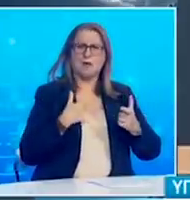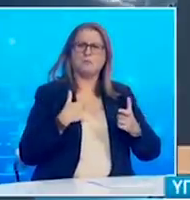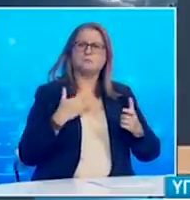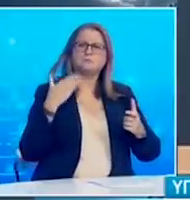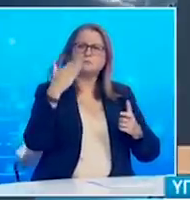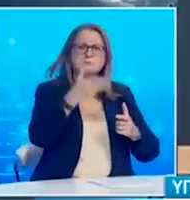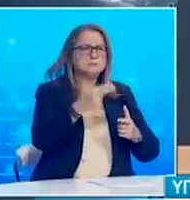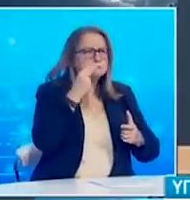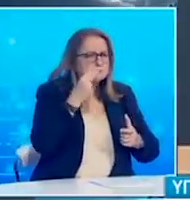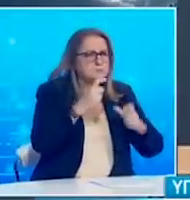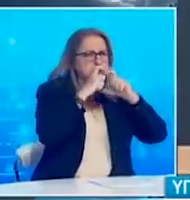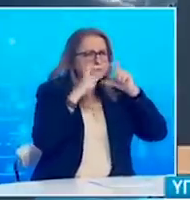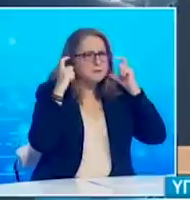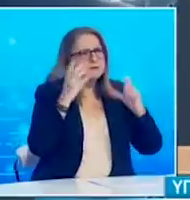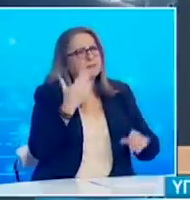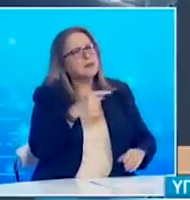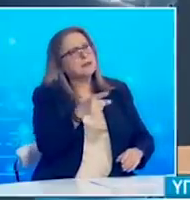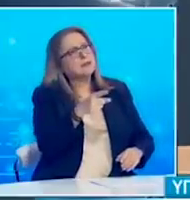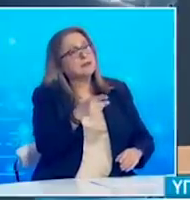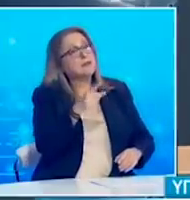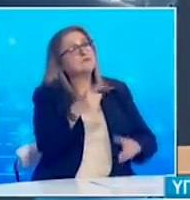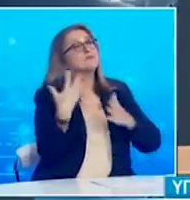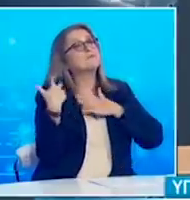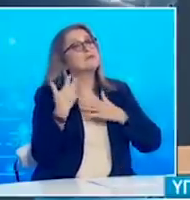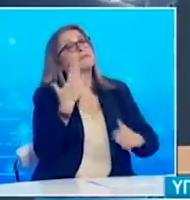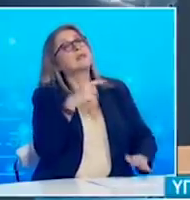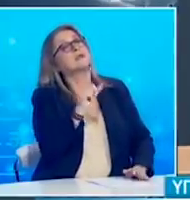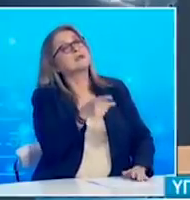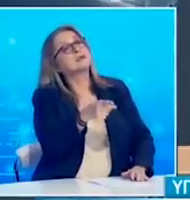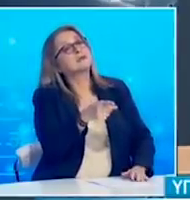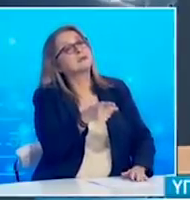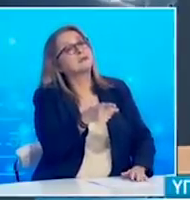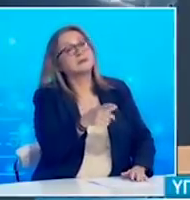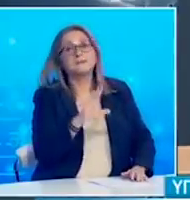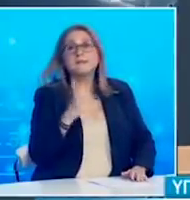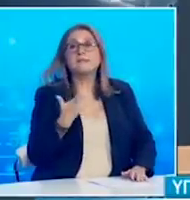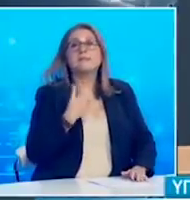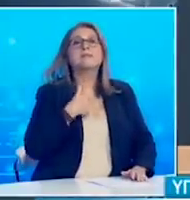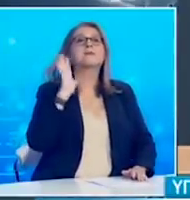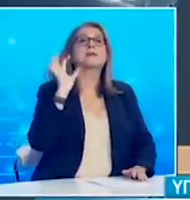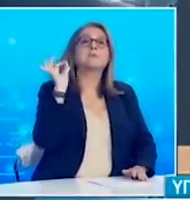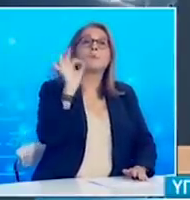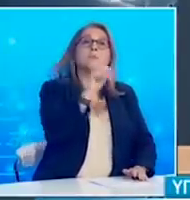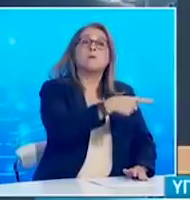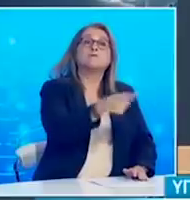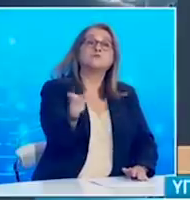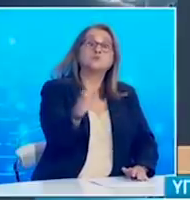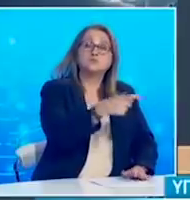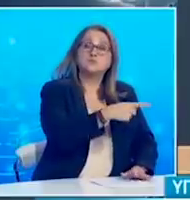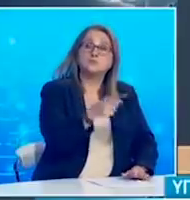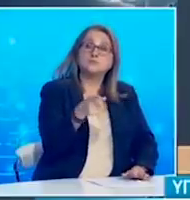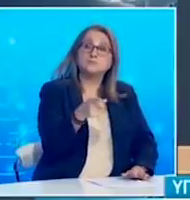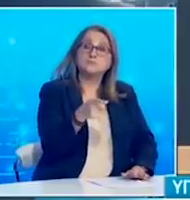και ειρνεί το να φορέσει τη μάσκα, δεν έχει ατομική ευθύνη. Δεν πρέπει να στυλιτεύσουμε αυτές τις καταστάσεις. Προφανώς το ζήτημα